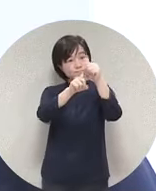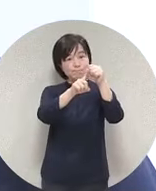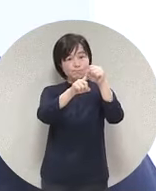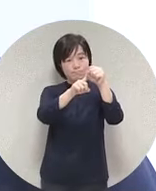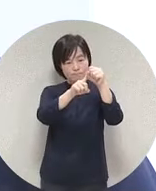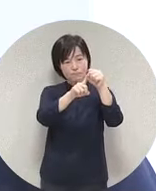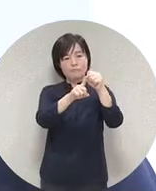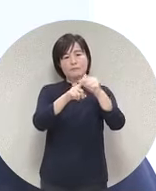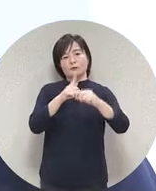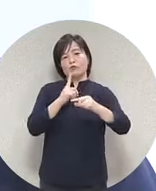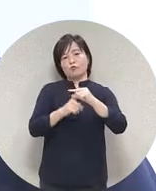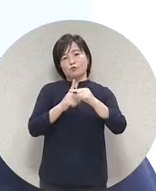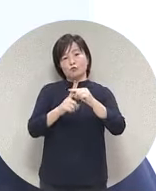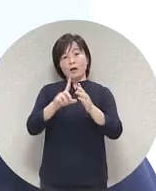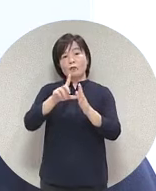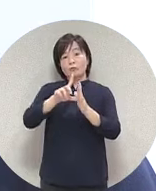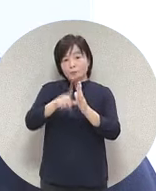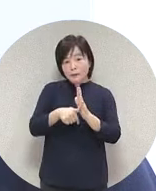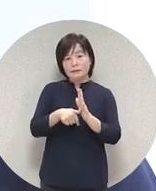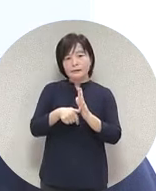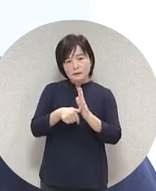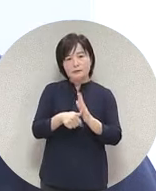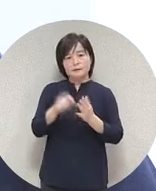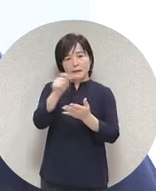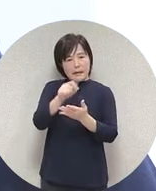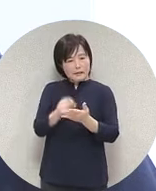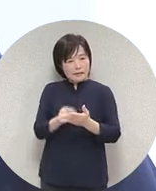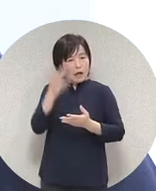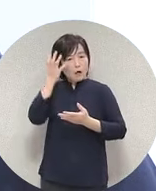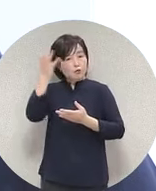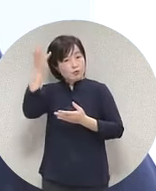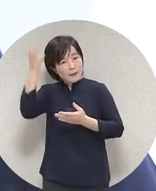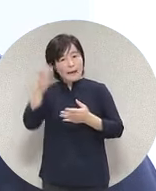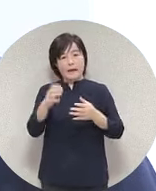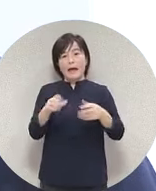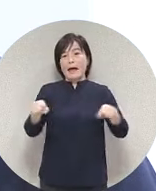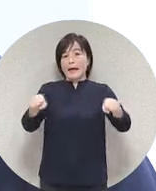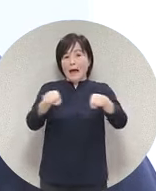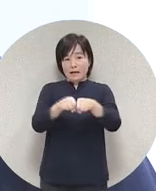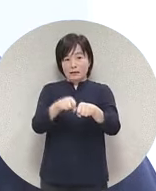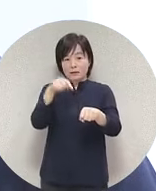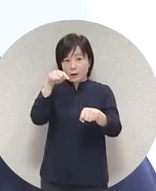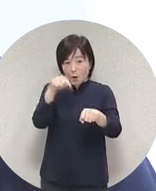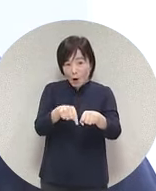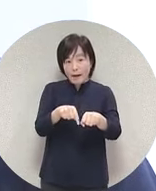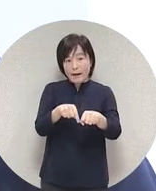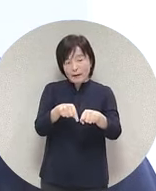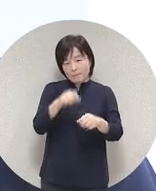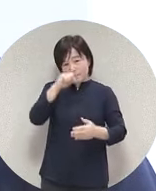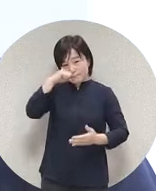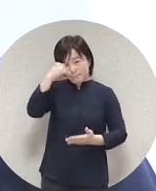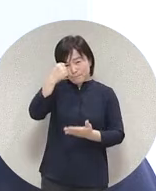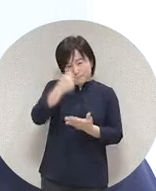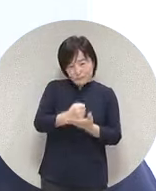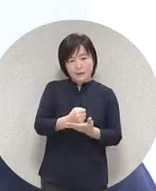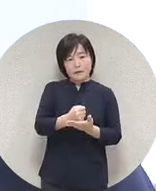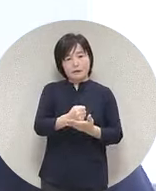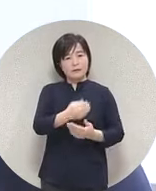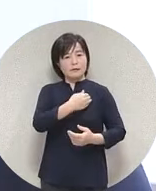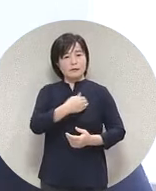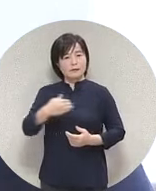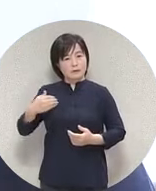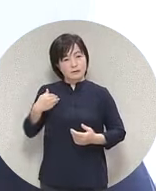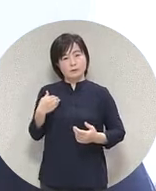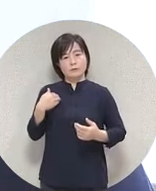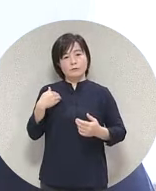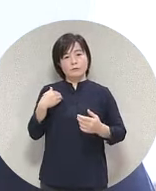、通訳者だったりとか通訳士になって、その子供の時に思ってたことが実現でき